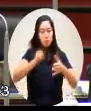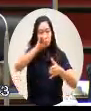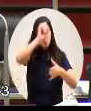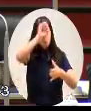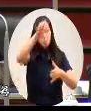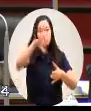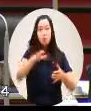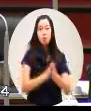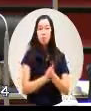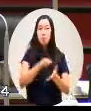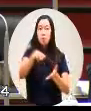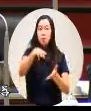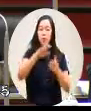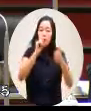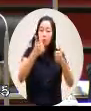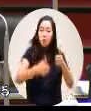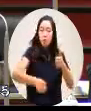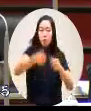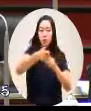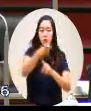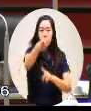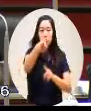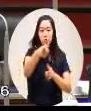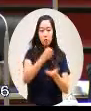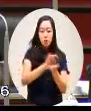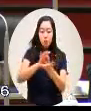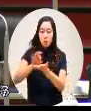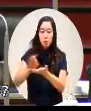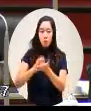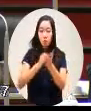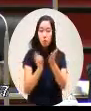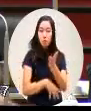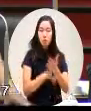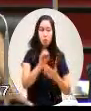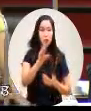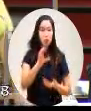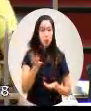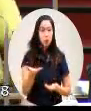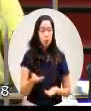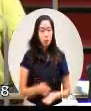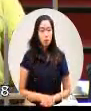删过你们警察局的一毛钱吗？请答案。 请答案。